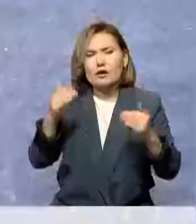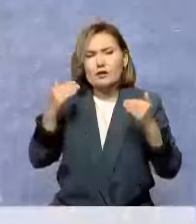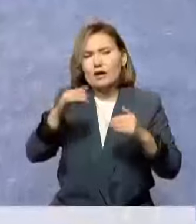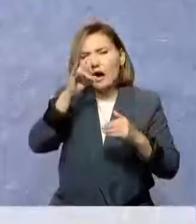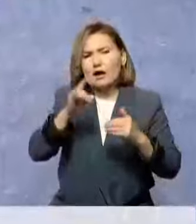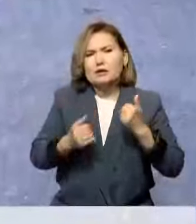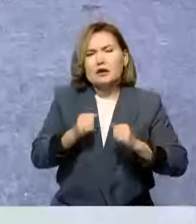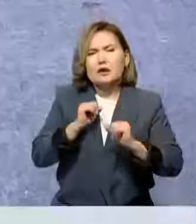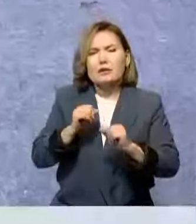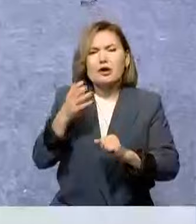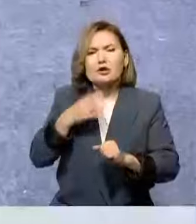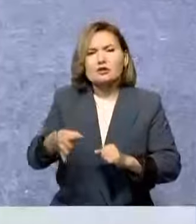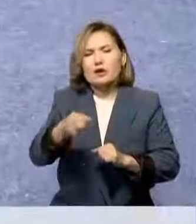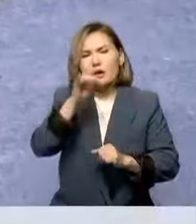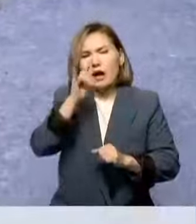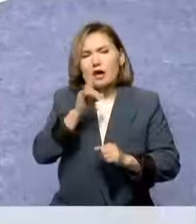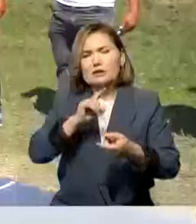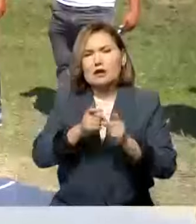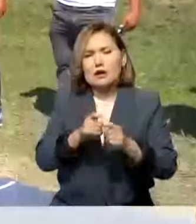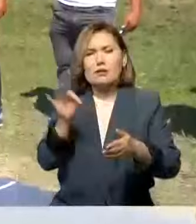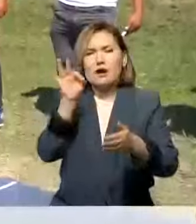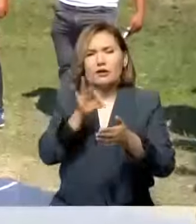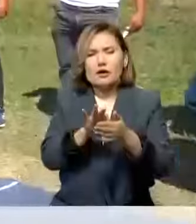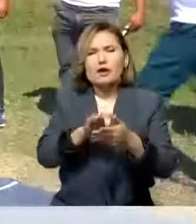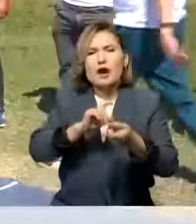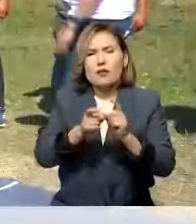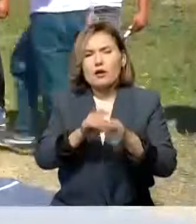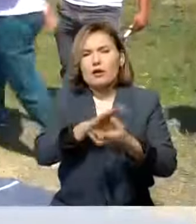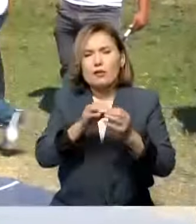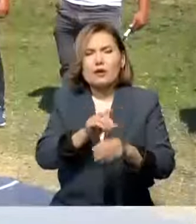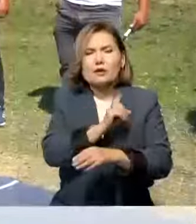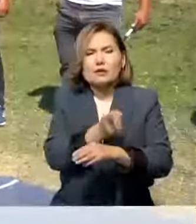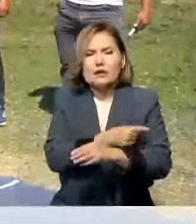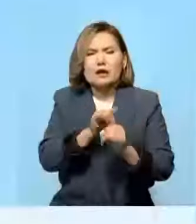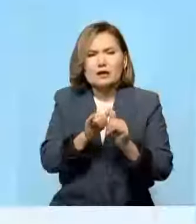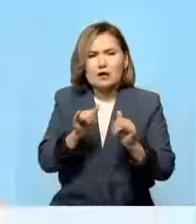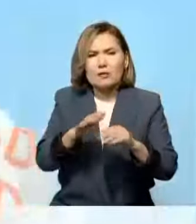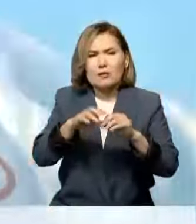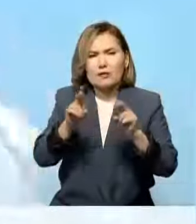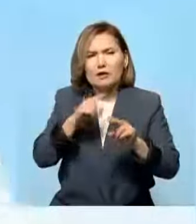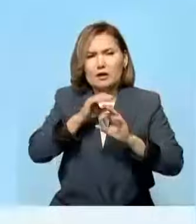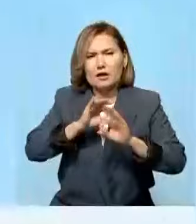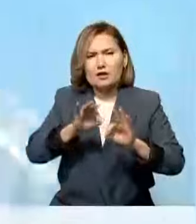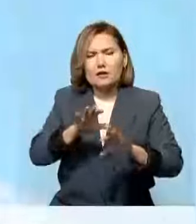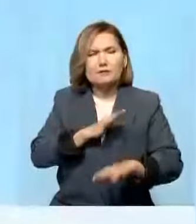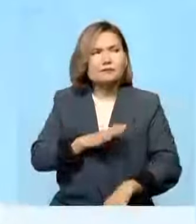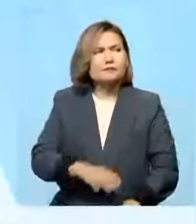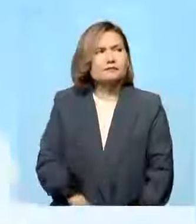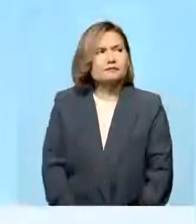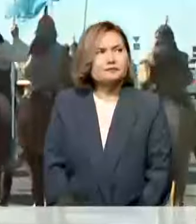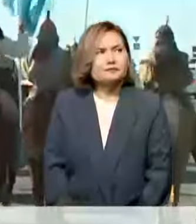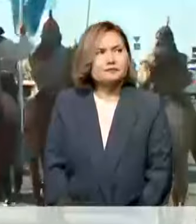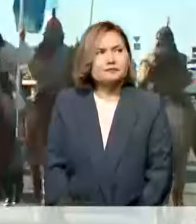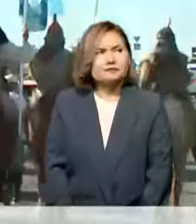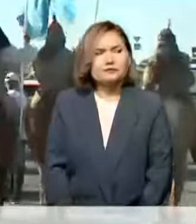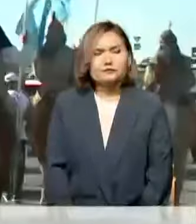қорғайды. Жалпы Қызылорда облысында қазақ күресі, садақ ату, аударыспақ қарқынды дамып келеді дейді мамандар. Нұрлан Жақпеков, Нұржан Мұзарапшин,